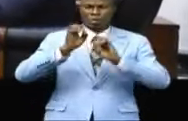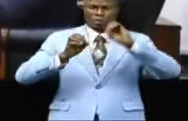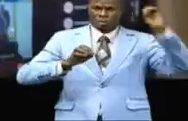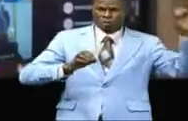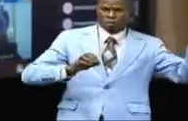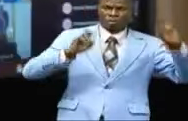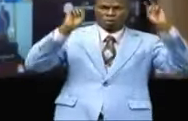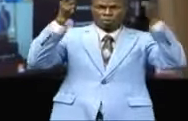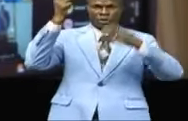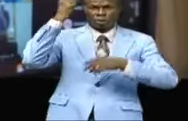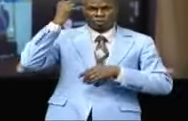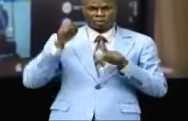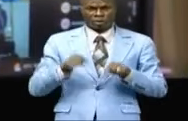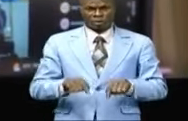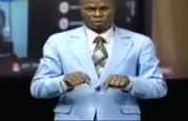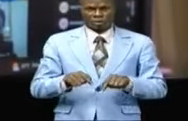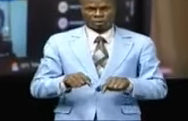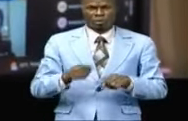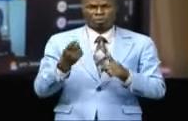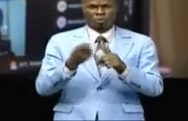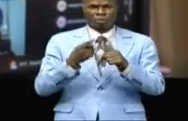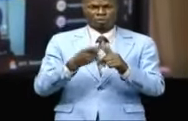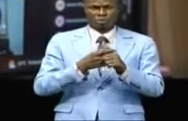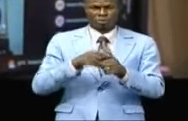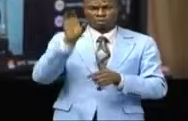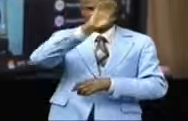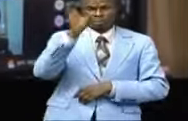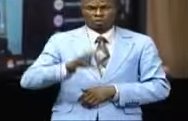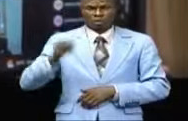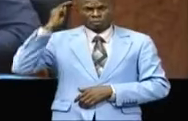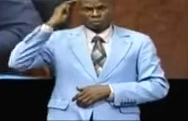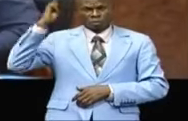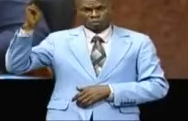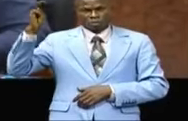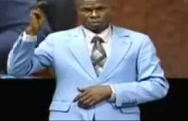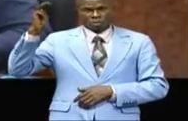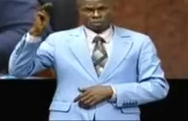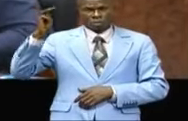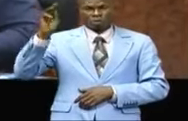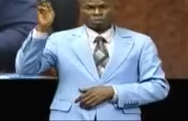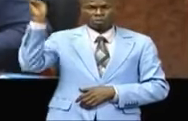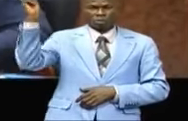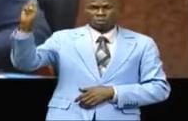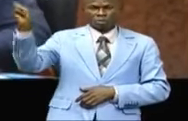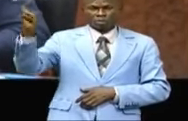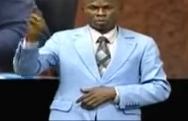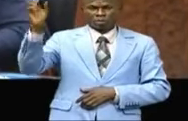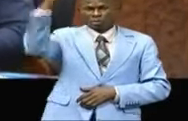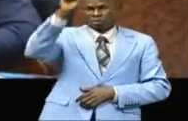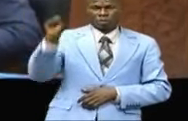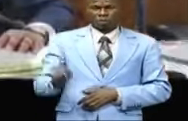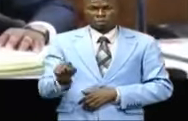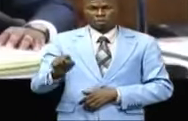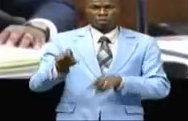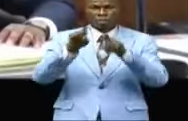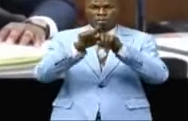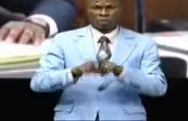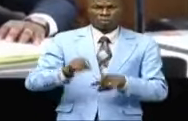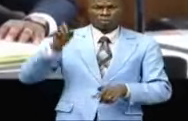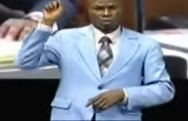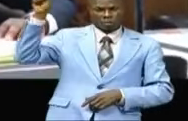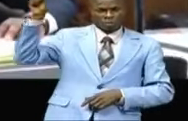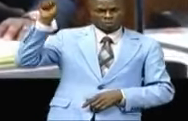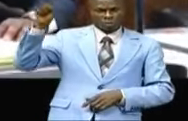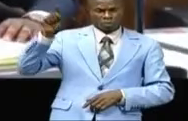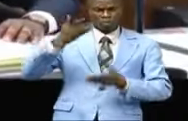Lac-Ville, province de Kinshasa, notamment dans les communes de Mongafula, Kitambo, Selembao et Ngaliema. À sa